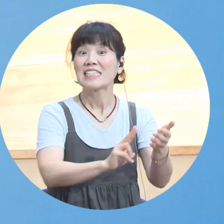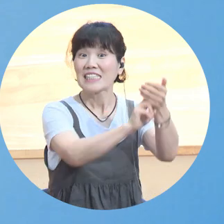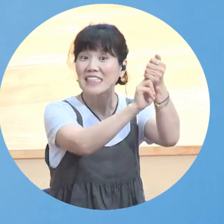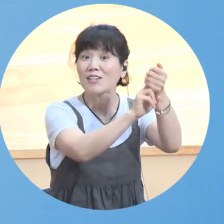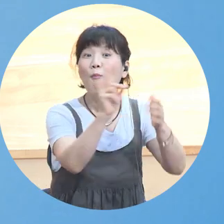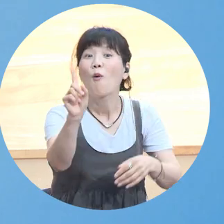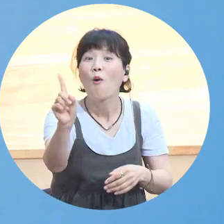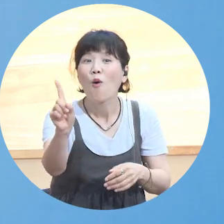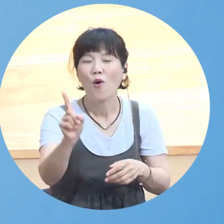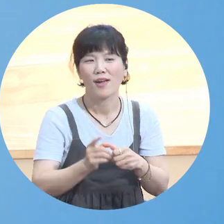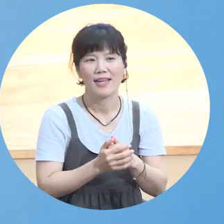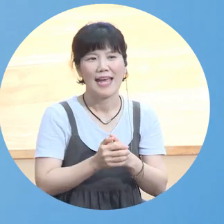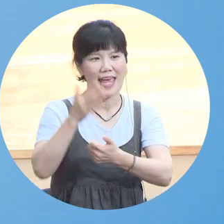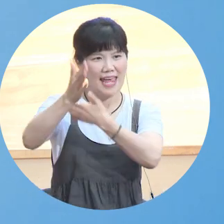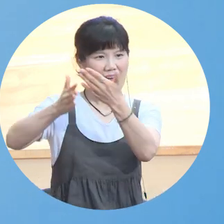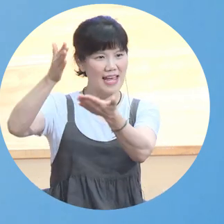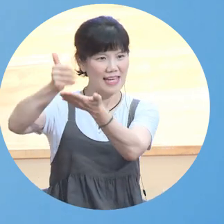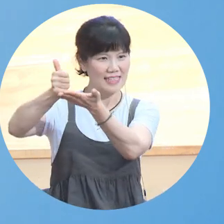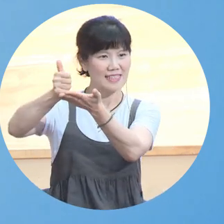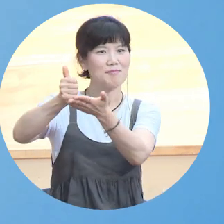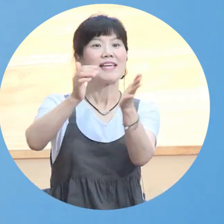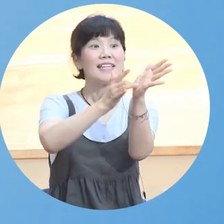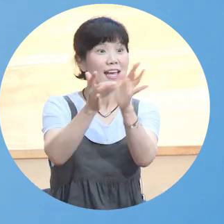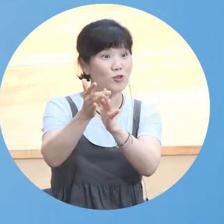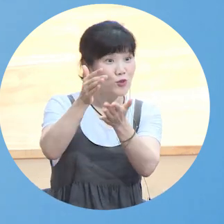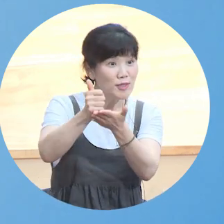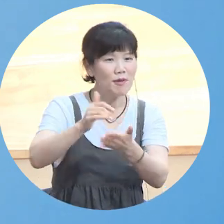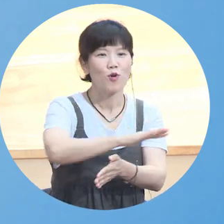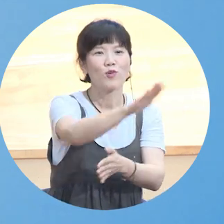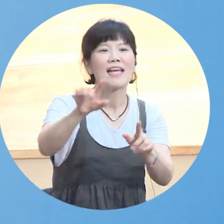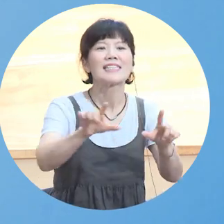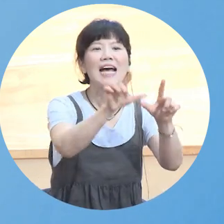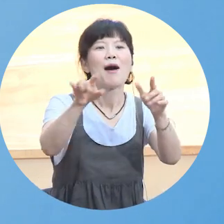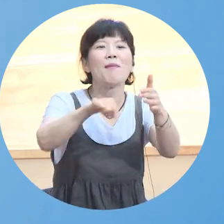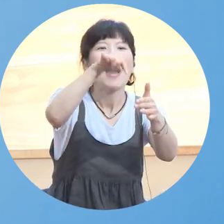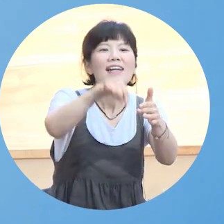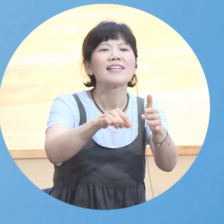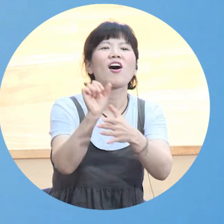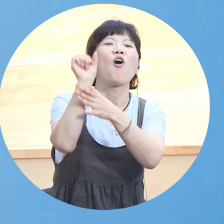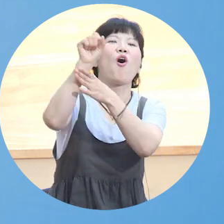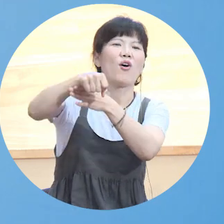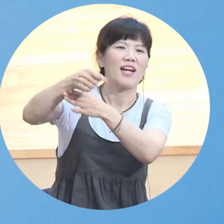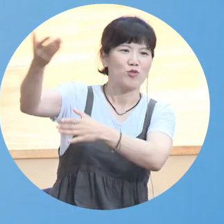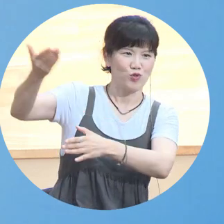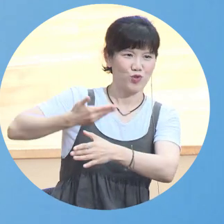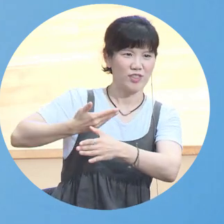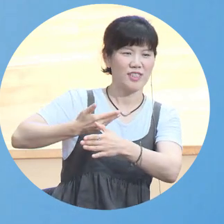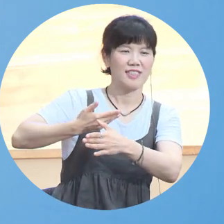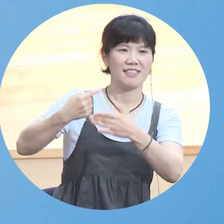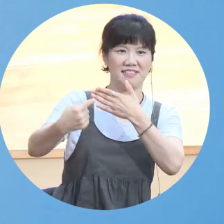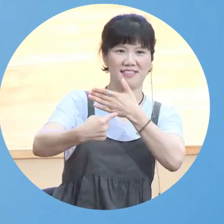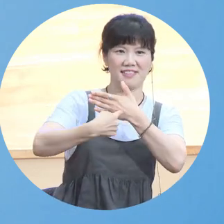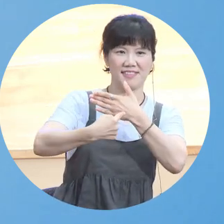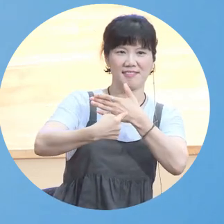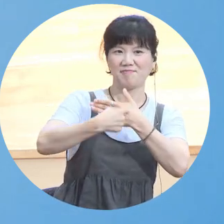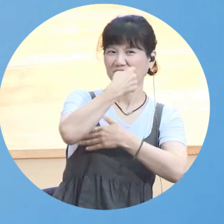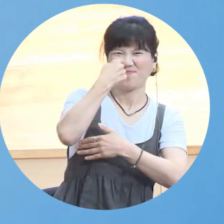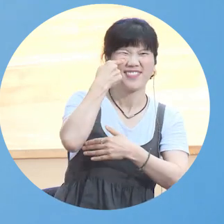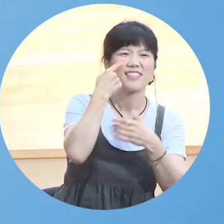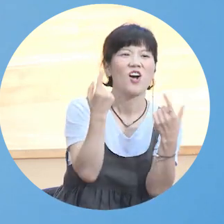하나님이 예수님이 우리의 삶가운데 허락하신 객관적인 증거가 기적인 거에 아멘